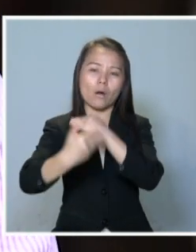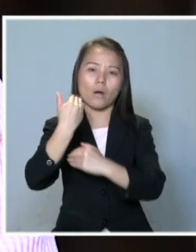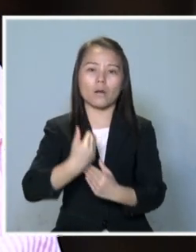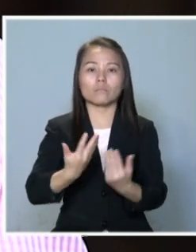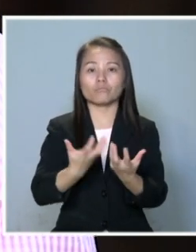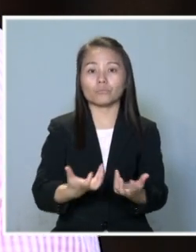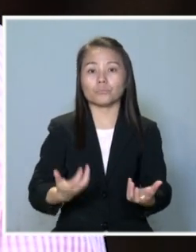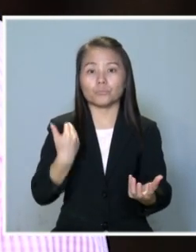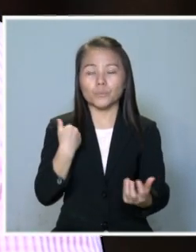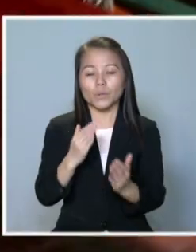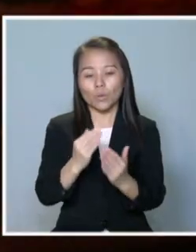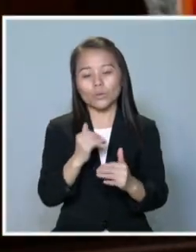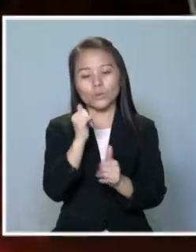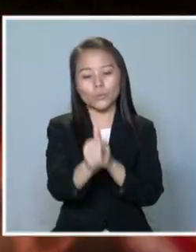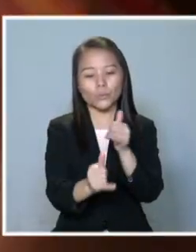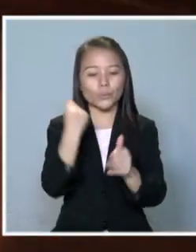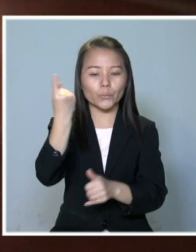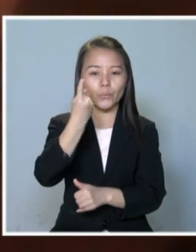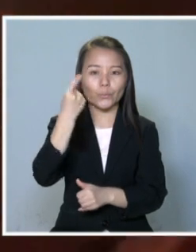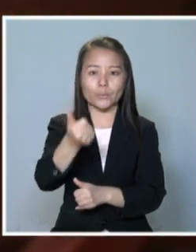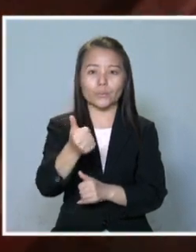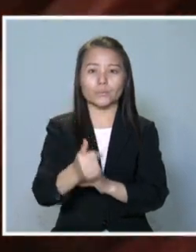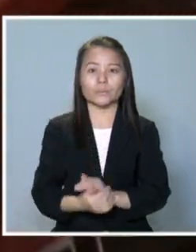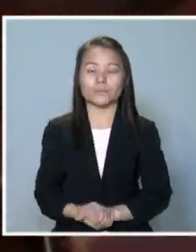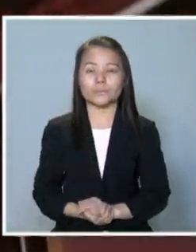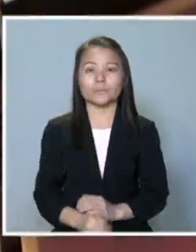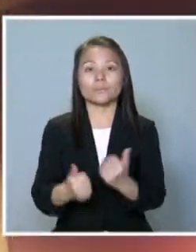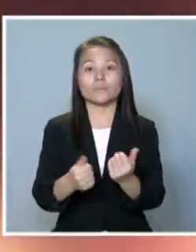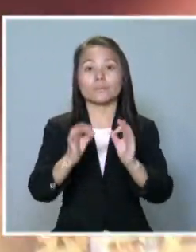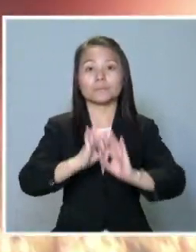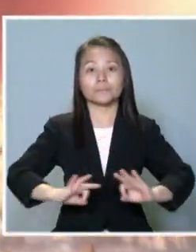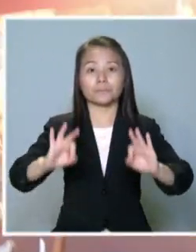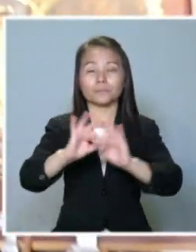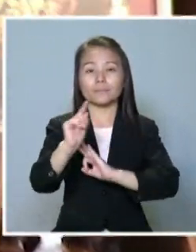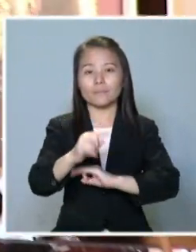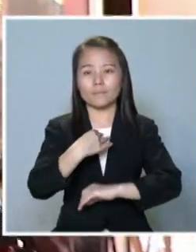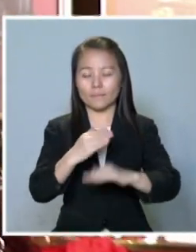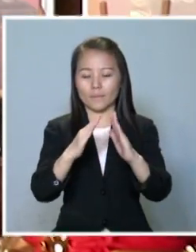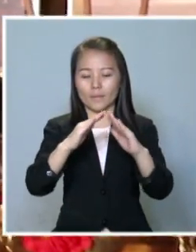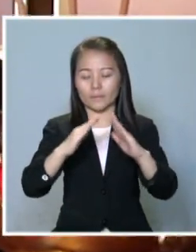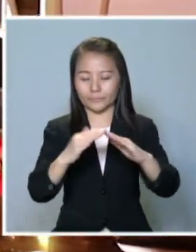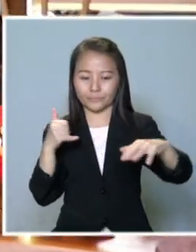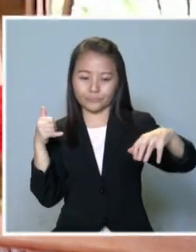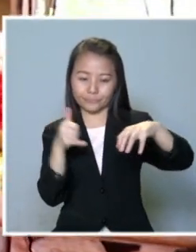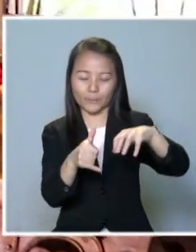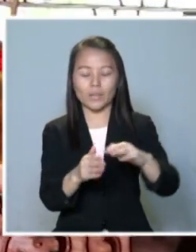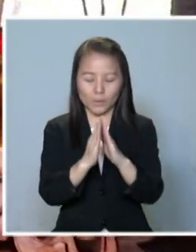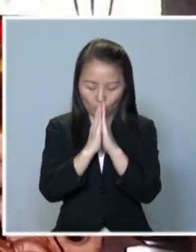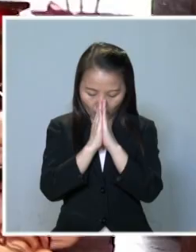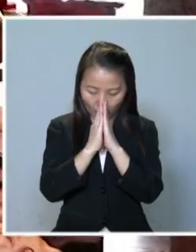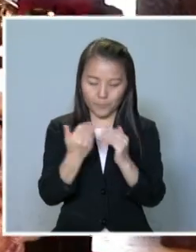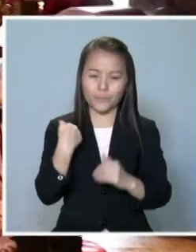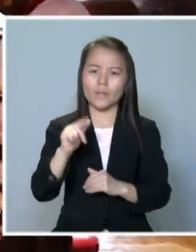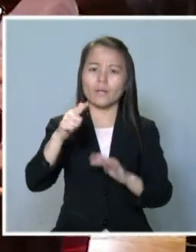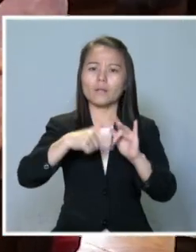ที่คนยังมาเสพได้อยู ่อีกหนึ่งไฮไลท์สำคัญที่ต้องแวะสักการะเมื่อมาถึงที่ล้ง